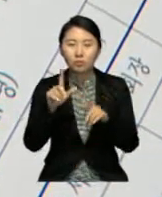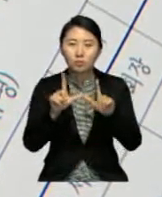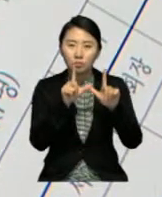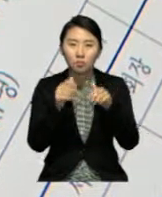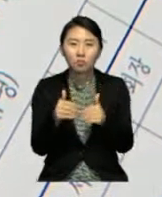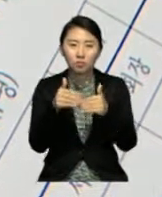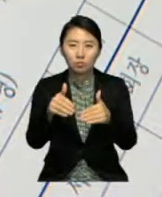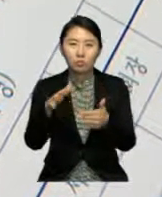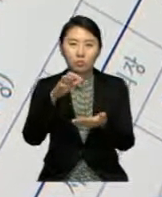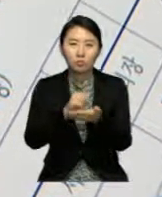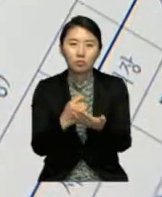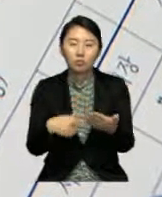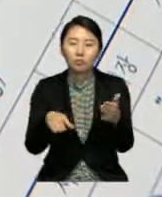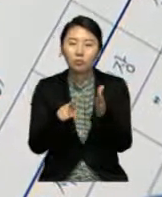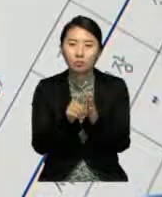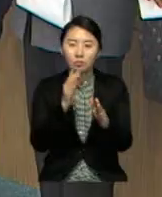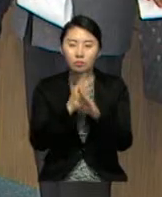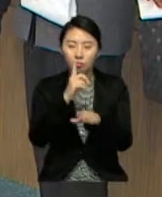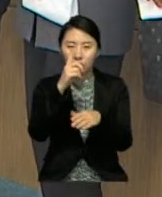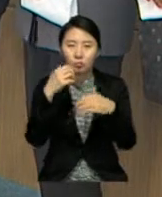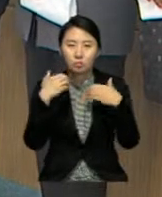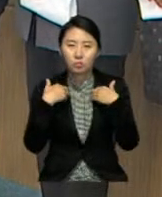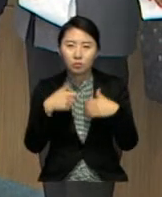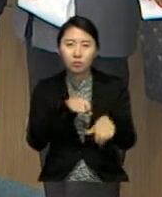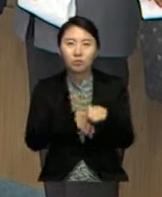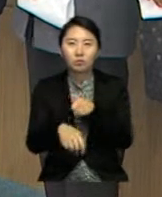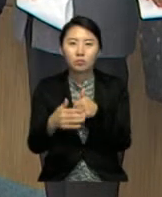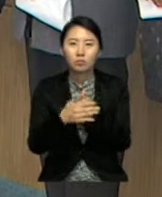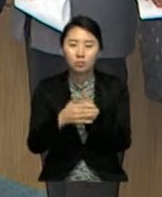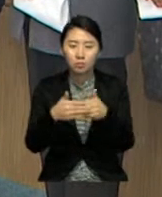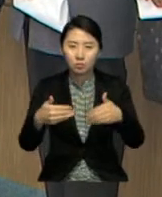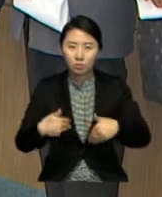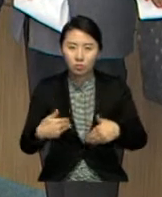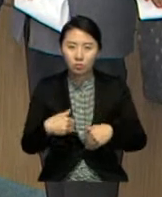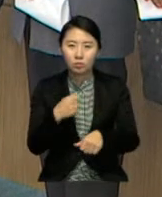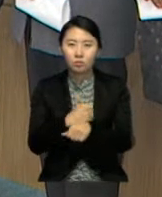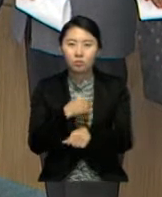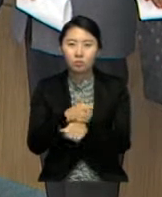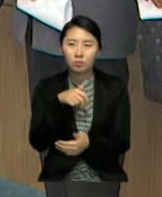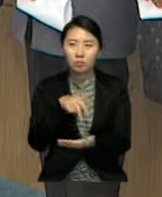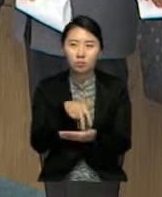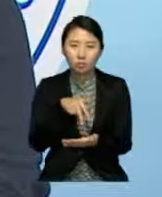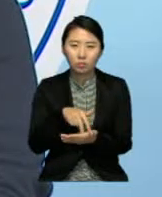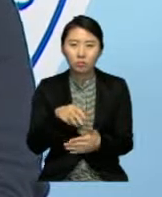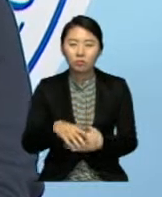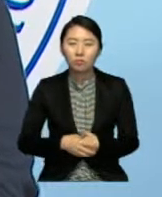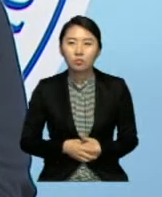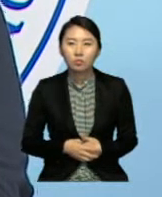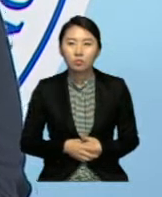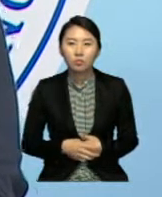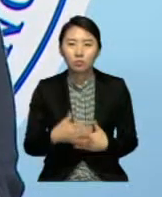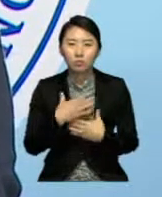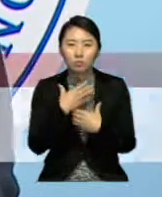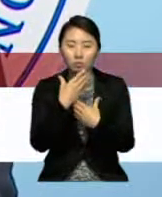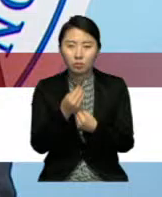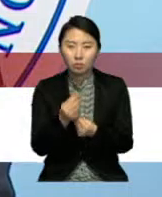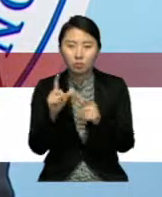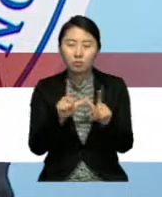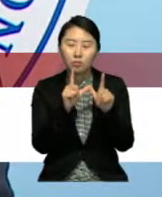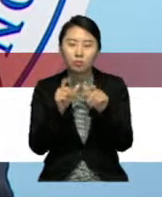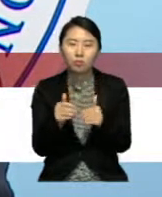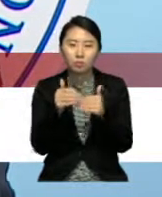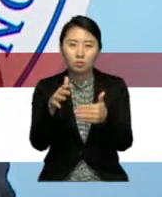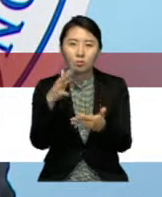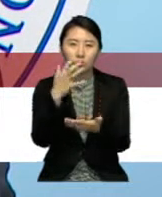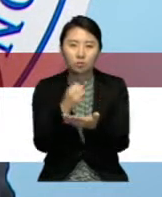누리과정 정착을 위해 중앙정부의 적극적인 지원이 절실하다는 게 이들의 입장입니다 안정적인 누리과정에